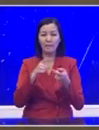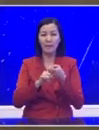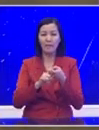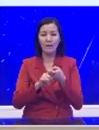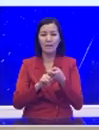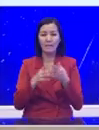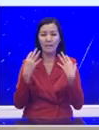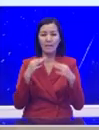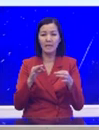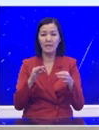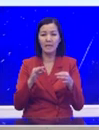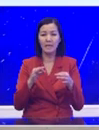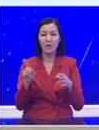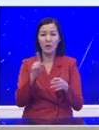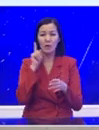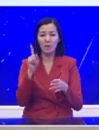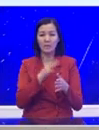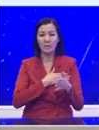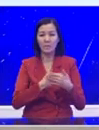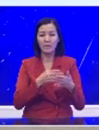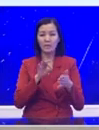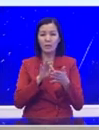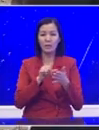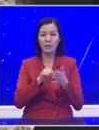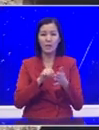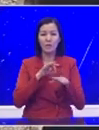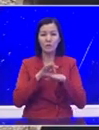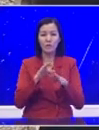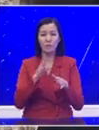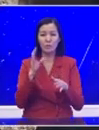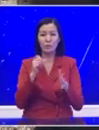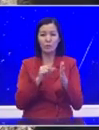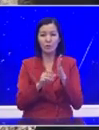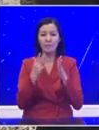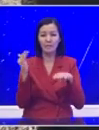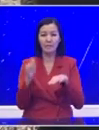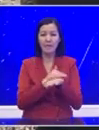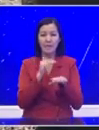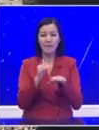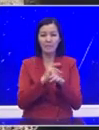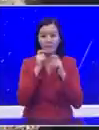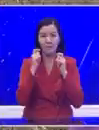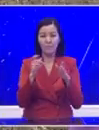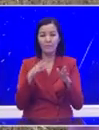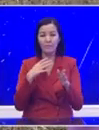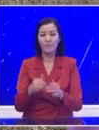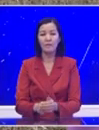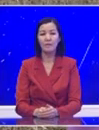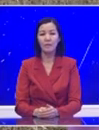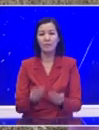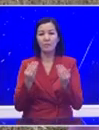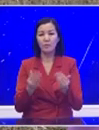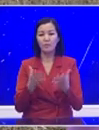және еріктілер белсенді жұмыс жүргізуде. Бүгінге дейін олар 565 қайырымдылық науқанын өткізген.